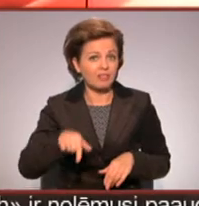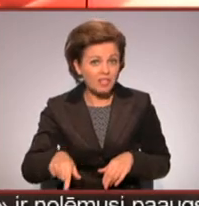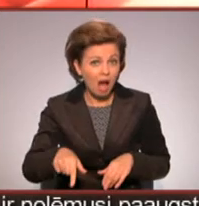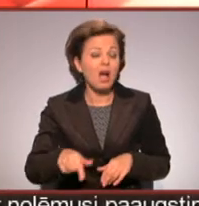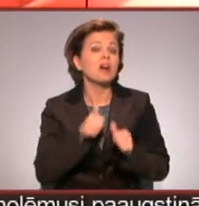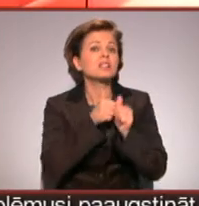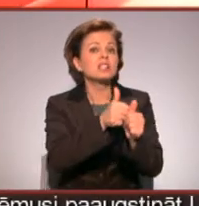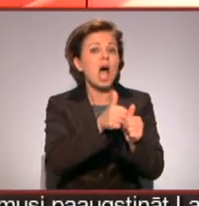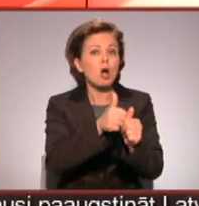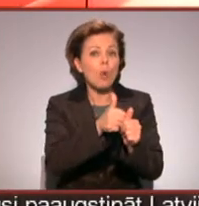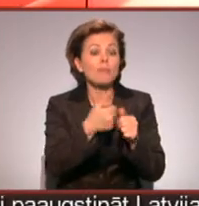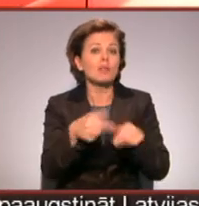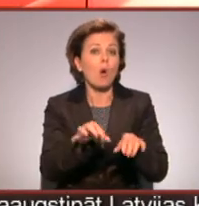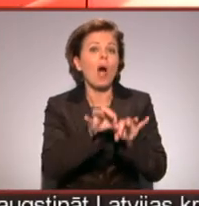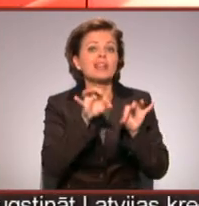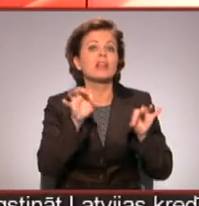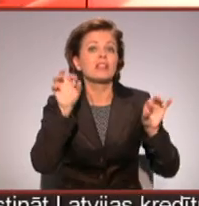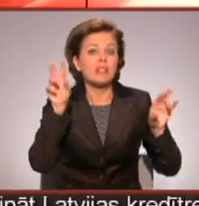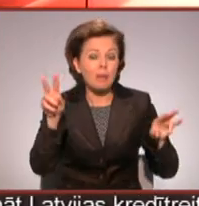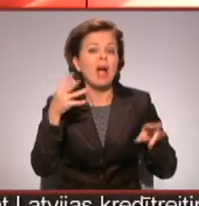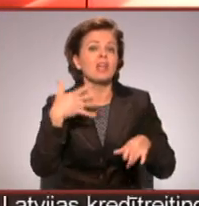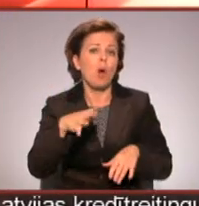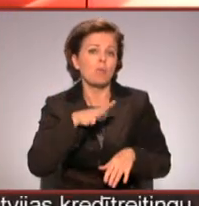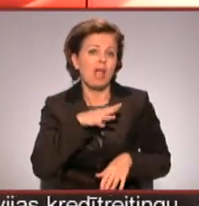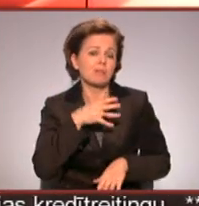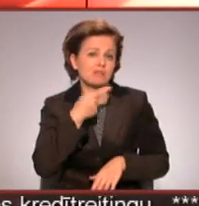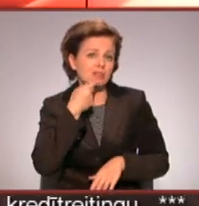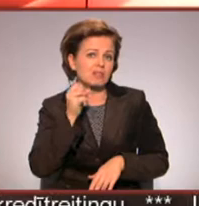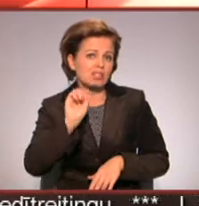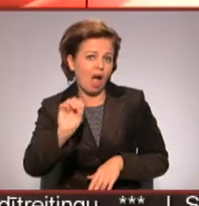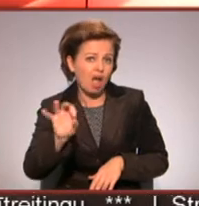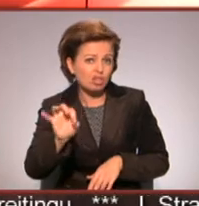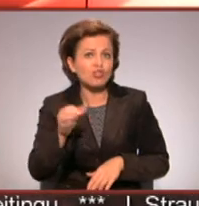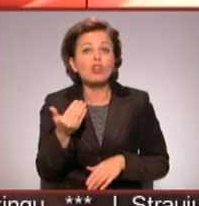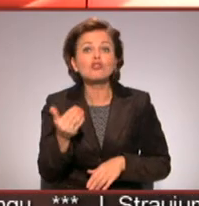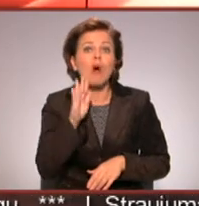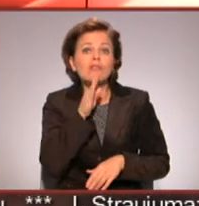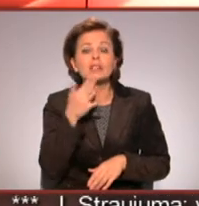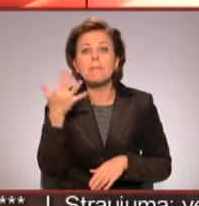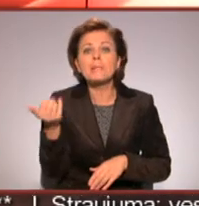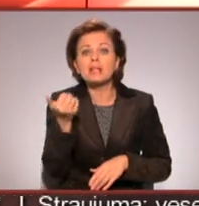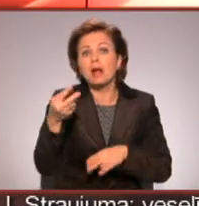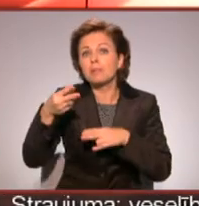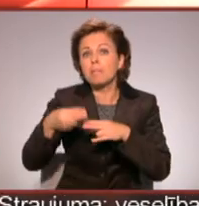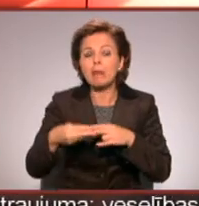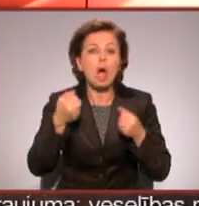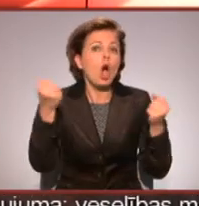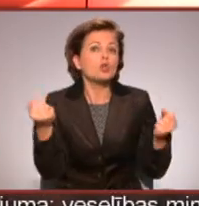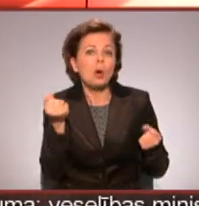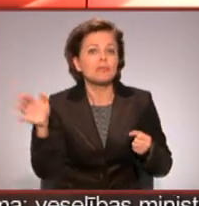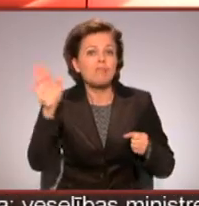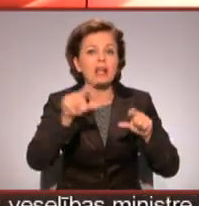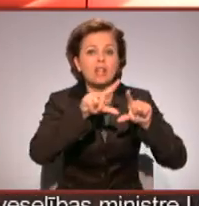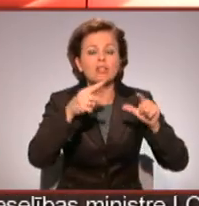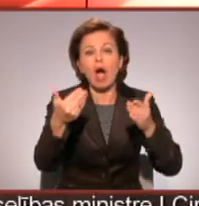Un sekojam jau aizsāktam tematam. Ziņās jau esam stāstījuši, ka šovasar pēc 5 gadu pārtraukuma Nodarbinātības valsts aģentūra